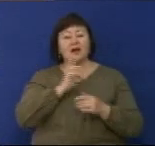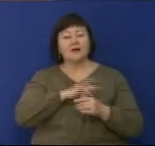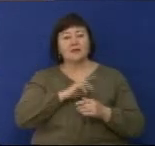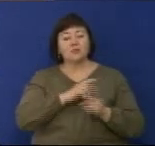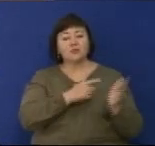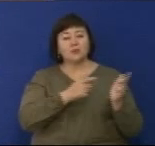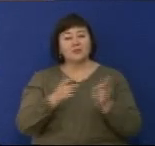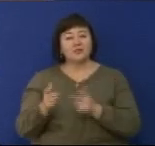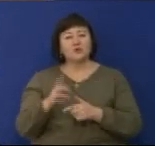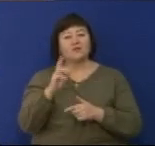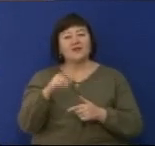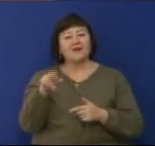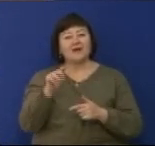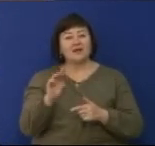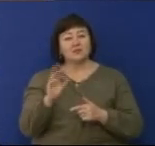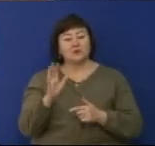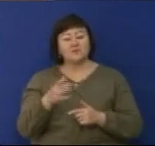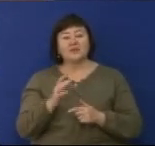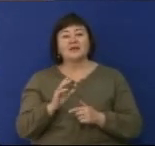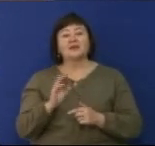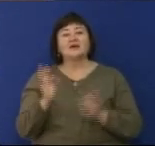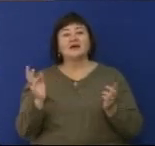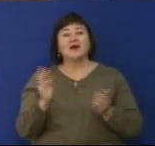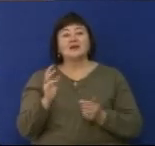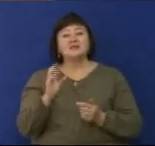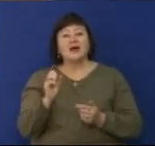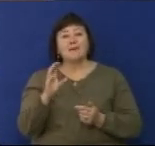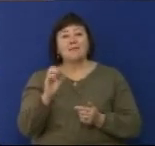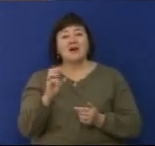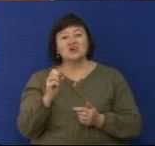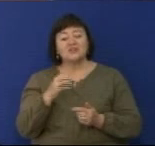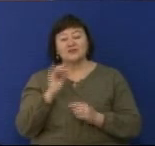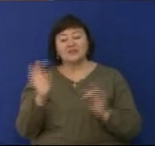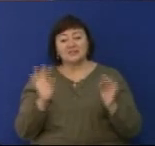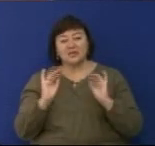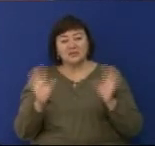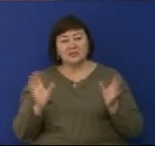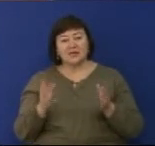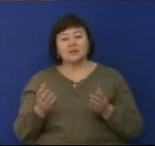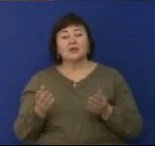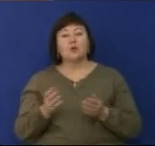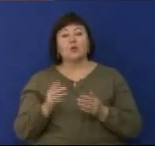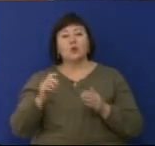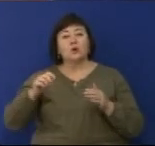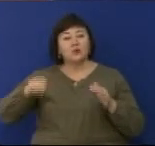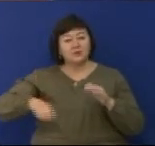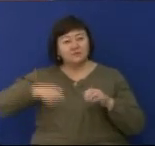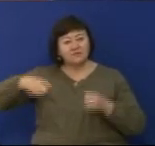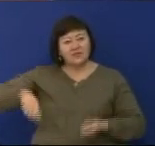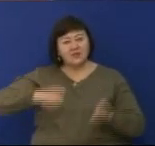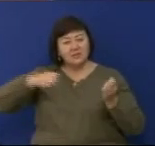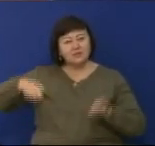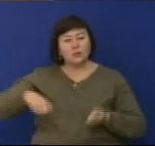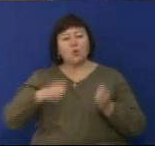кадров зейнулла сама шифры сказал касым-жомарт токаев о раскопках стоянок в восточно-казахстанской области относящихся к